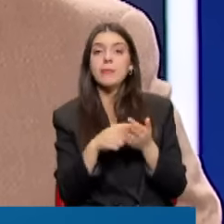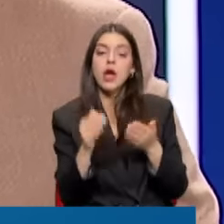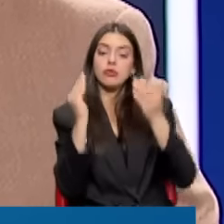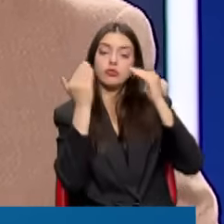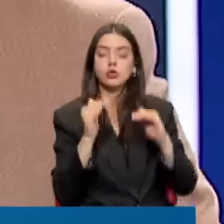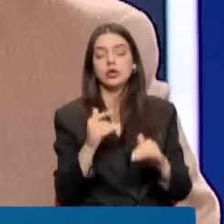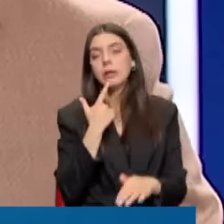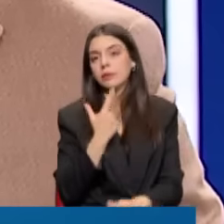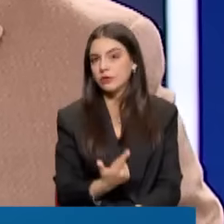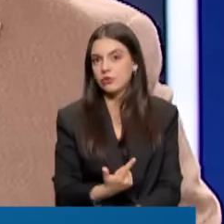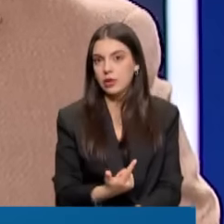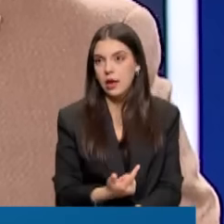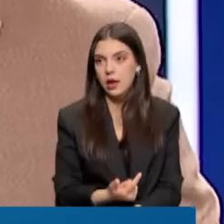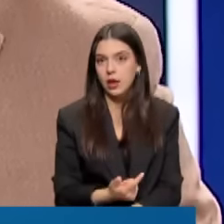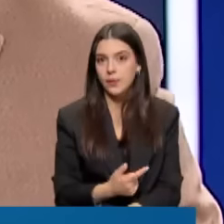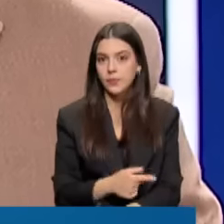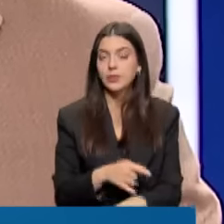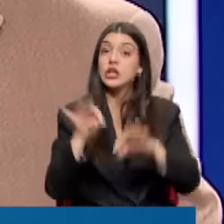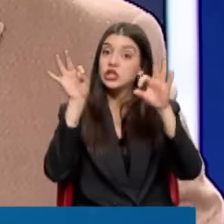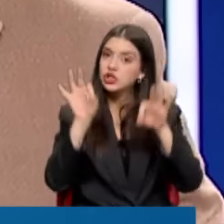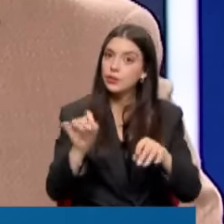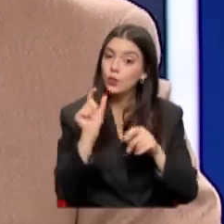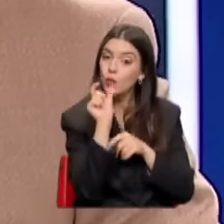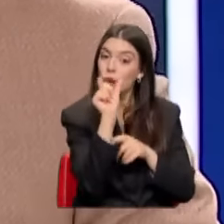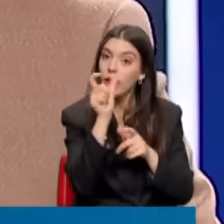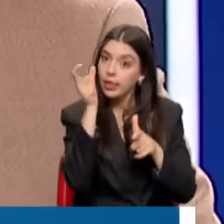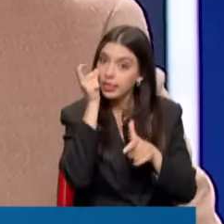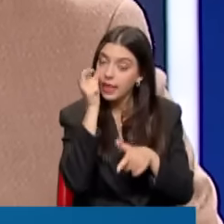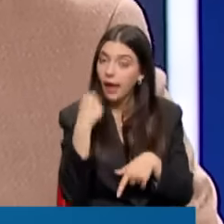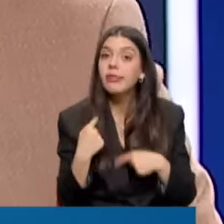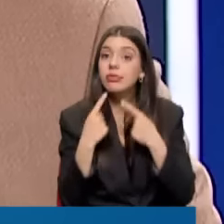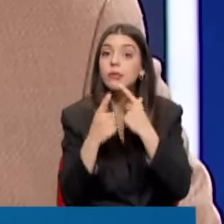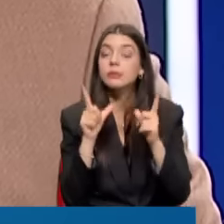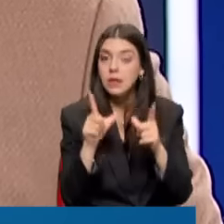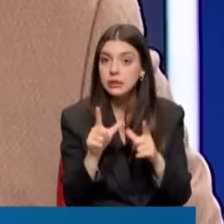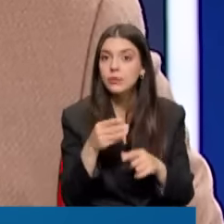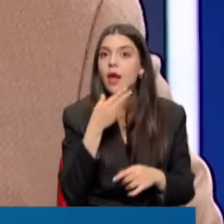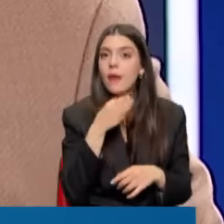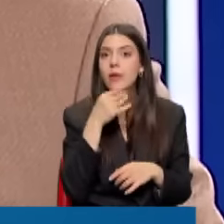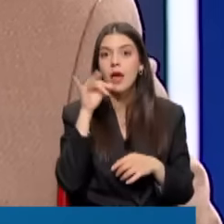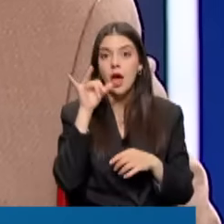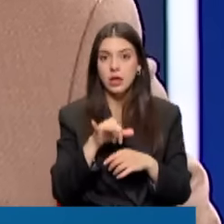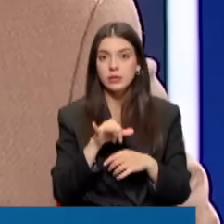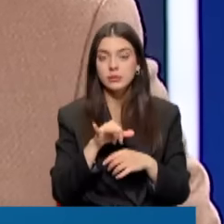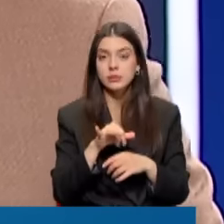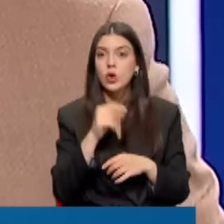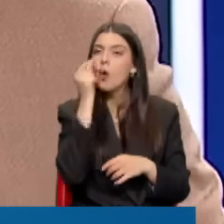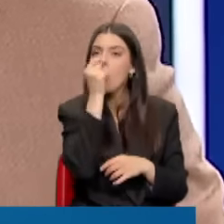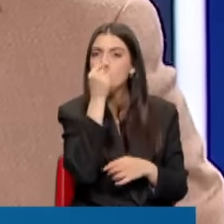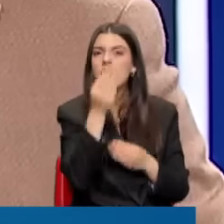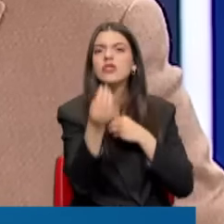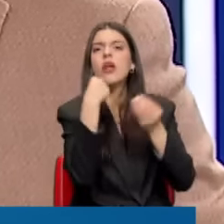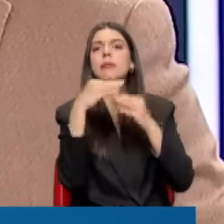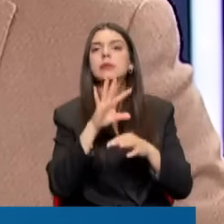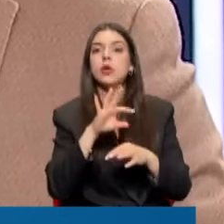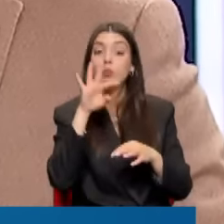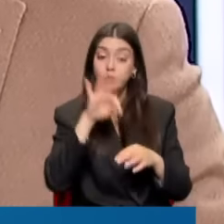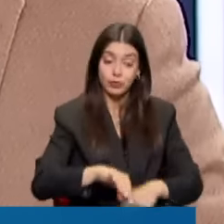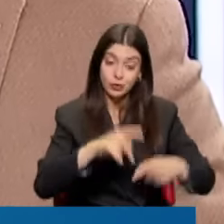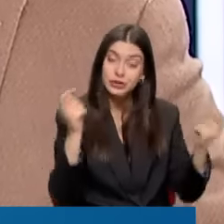diyecekler bunu şimdiden uyarmalıyız ki emeklilik hakkımızı böyle kolayca yemesinler bugünün